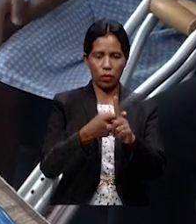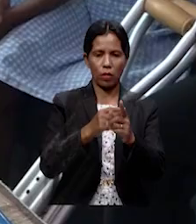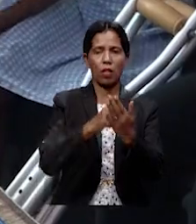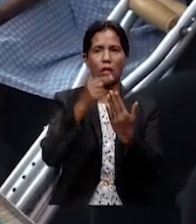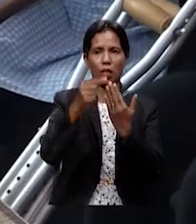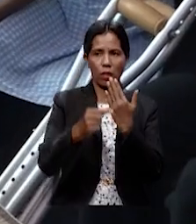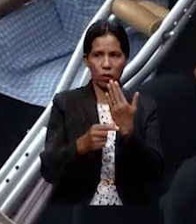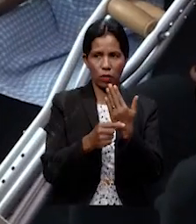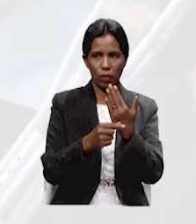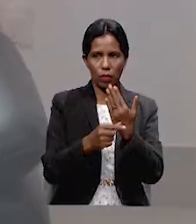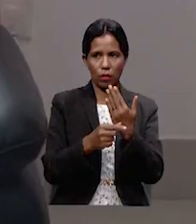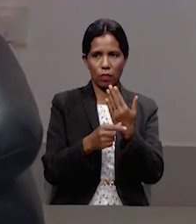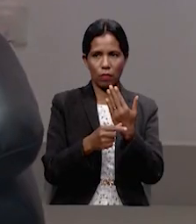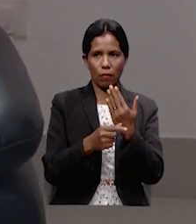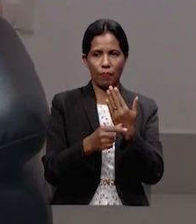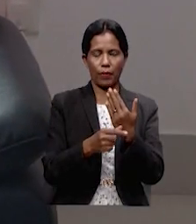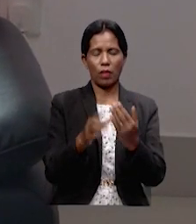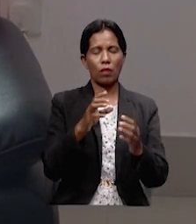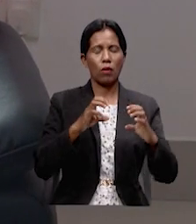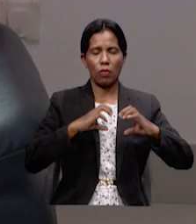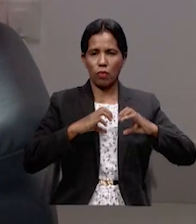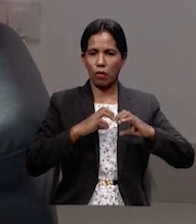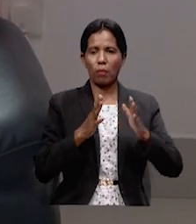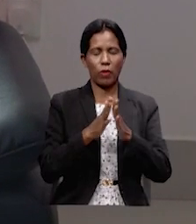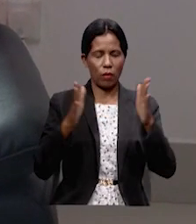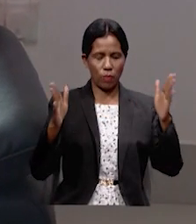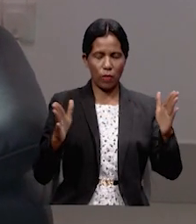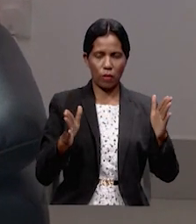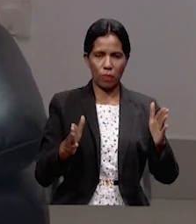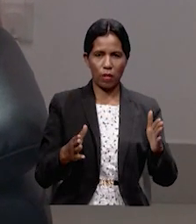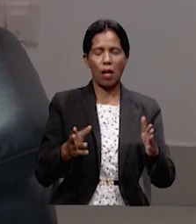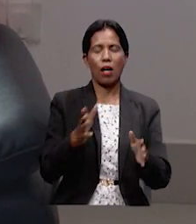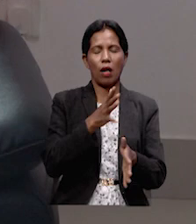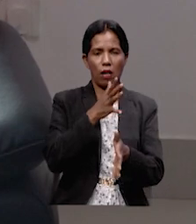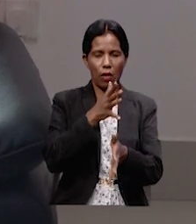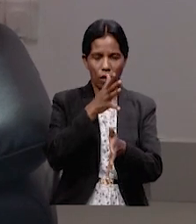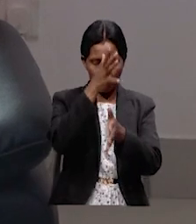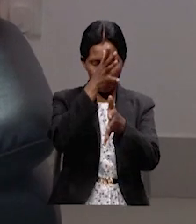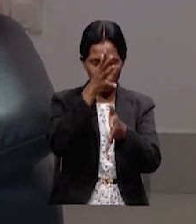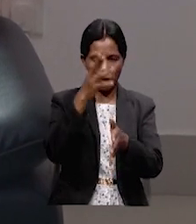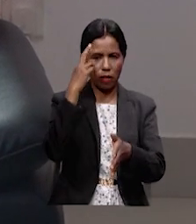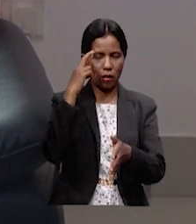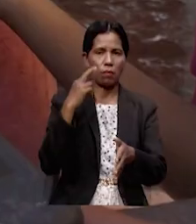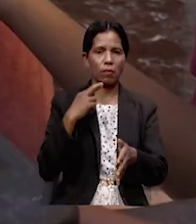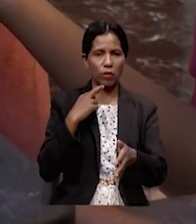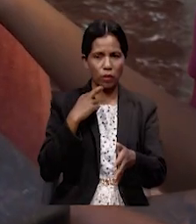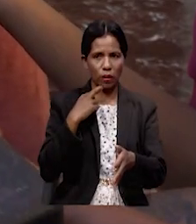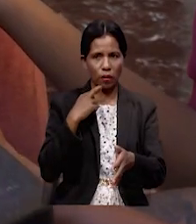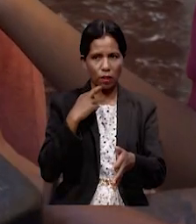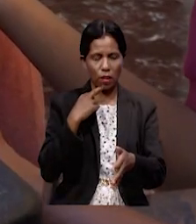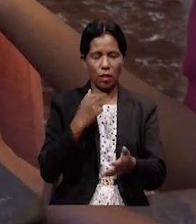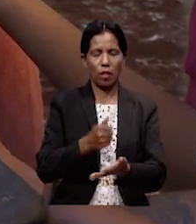agustus miarangka ho fuan bot dumi ba bora mus mento akumpana hau li morasi